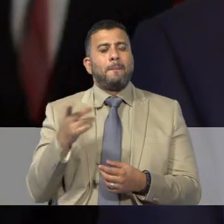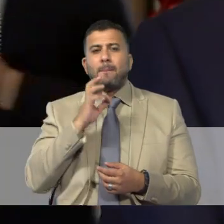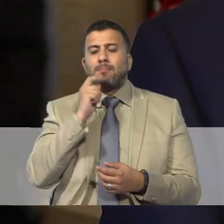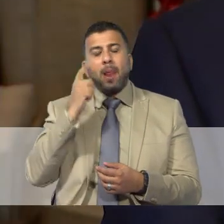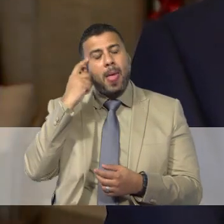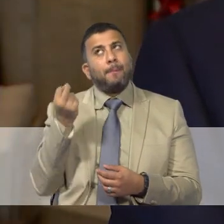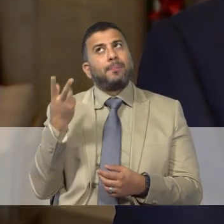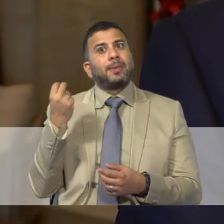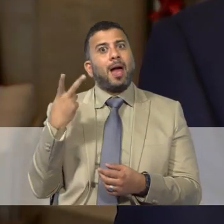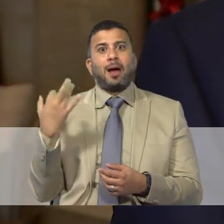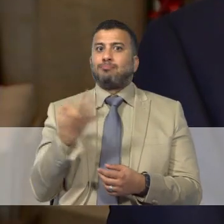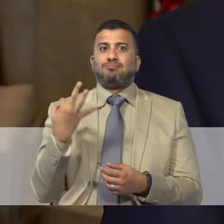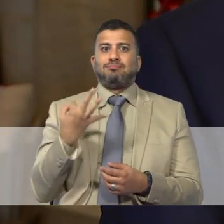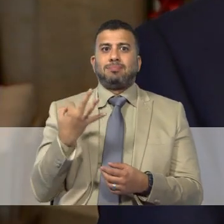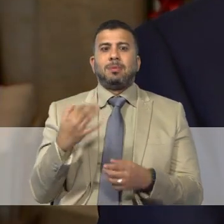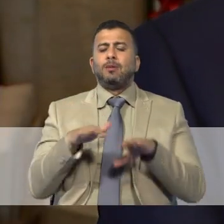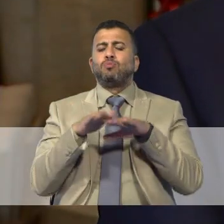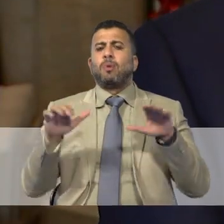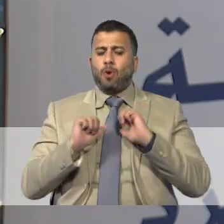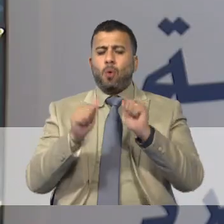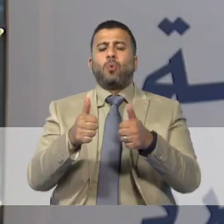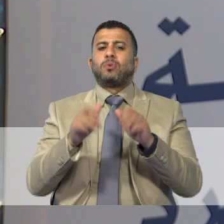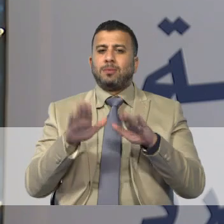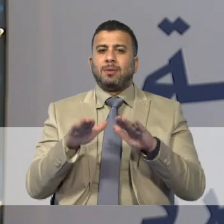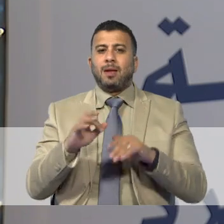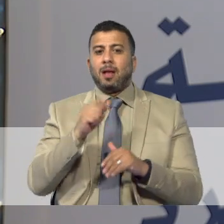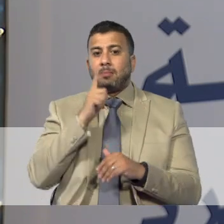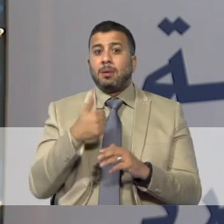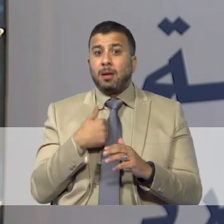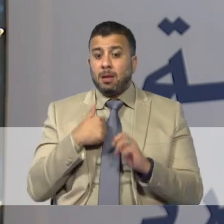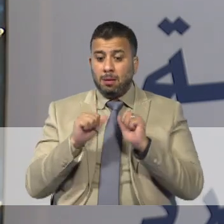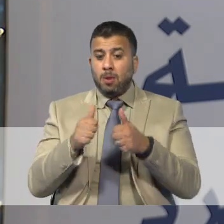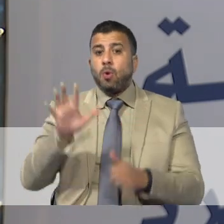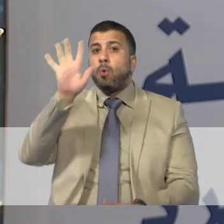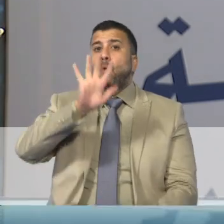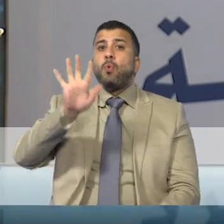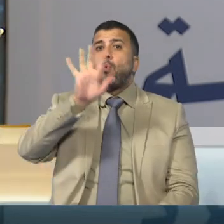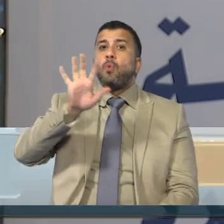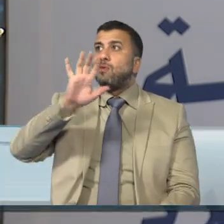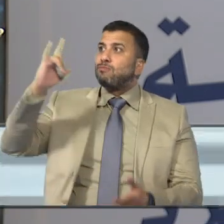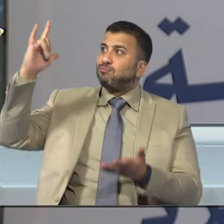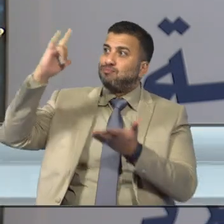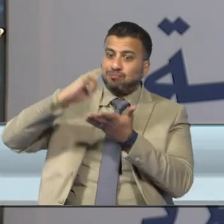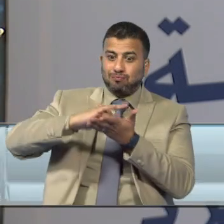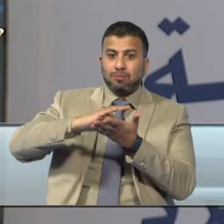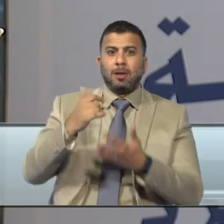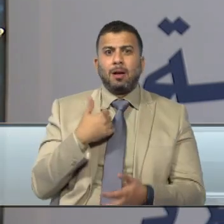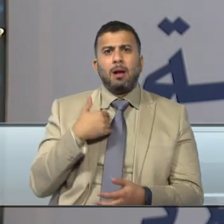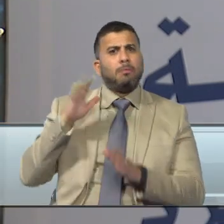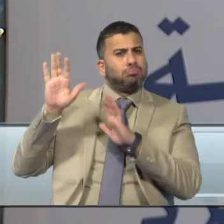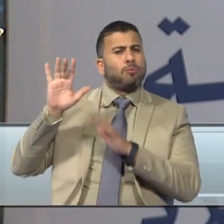الإبداعية وعلى مستوى الحضور أيضا. أنا أيضا أتيت من أوروبا وأعيش في أوروبا منذ فترة طويلة، أحب يعني